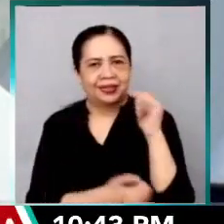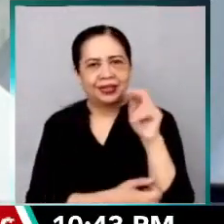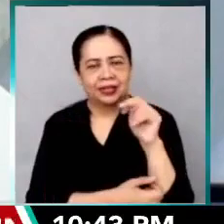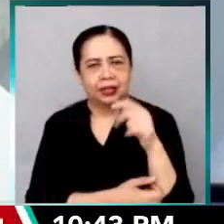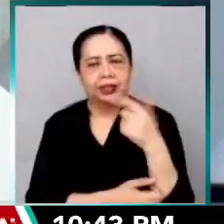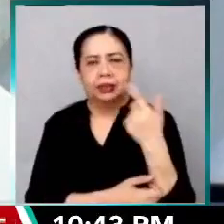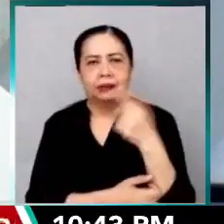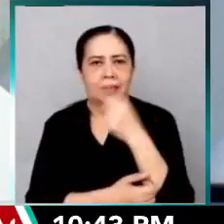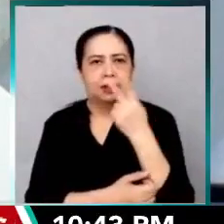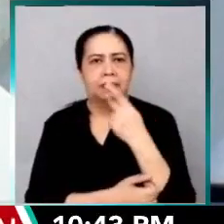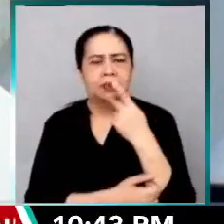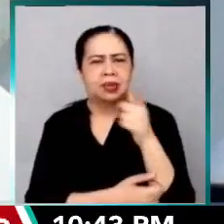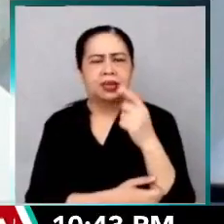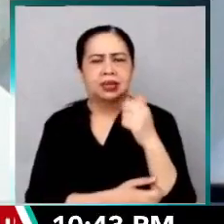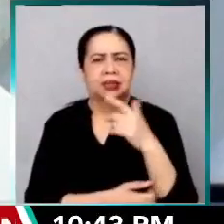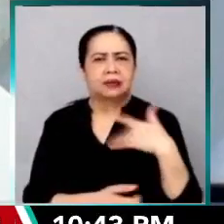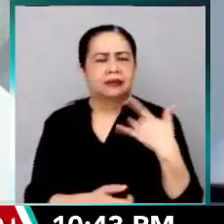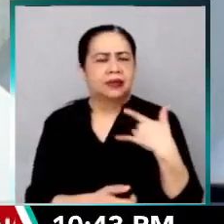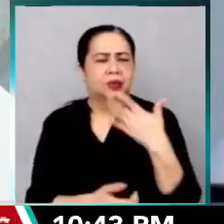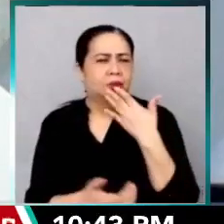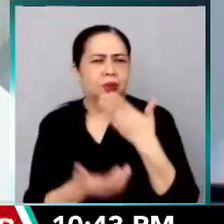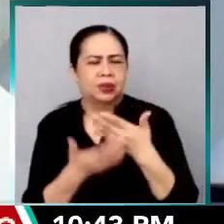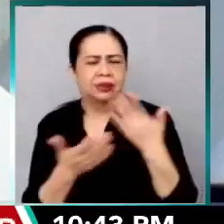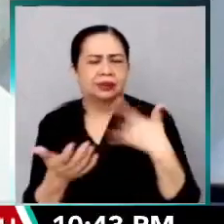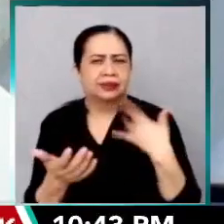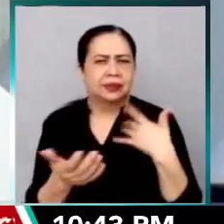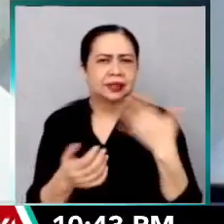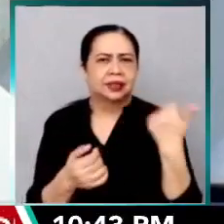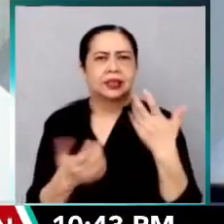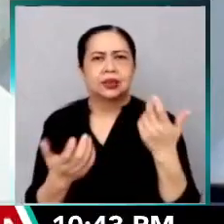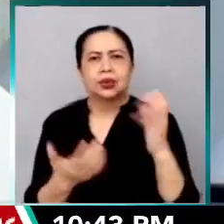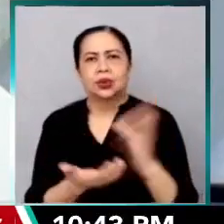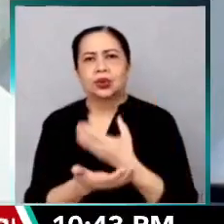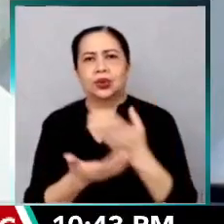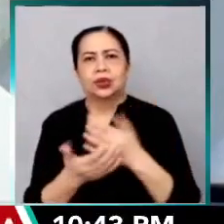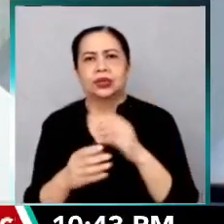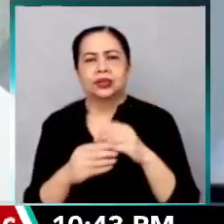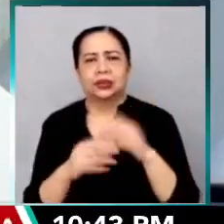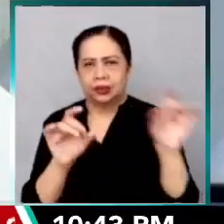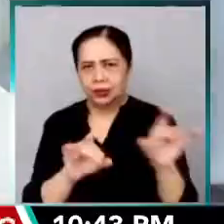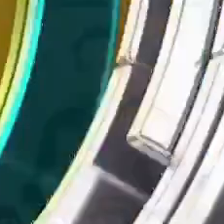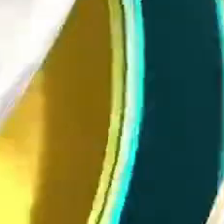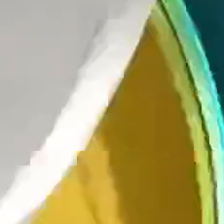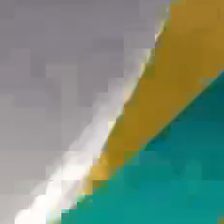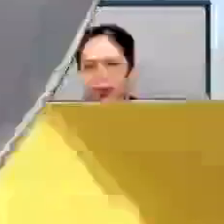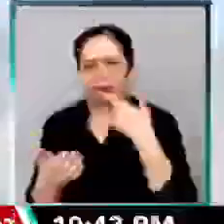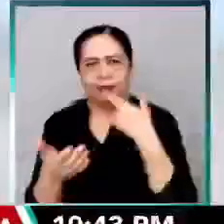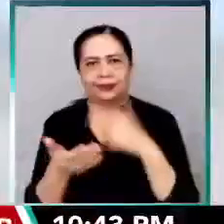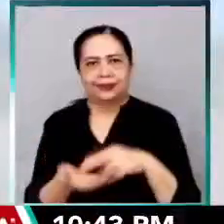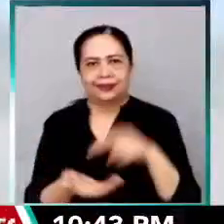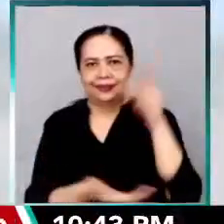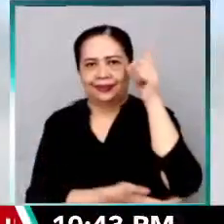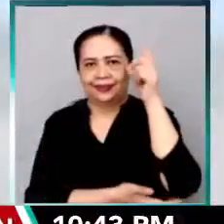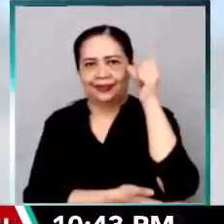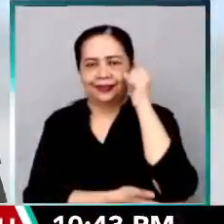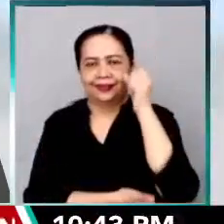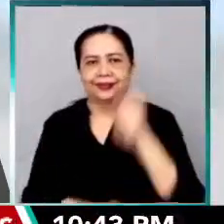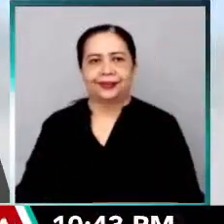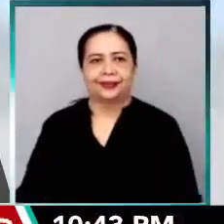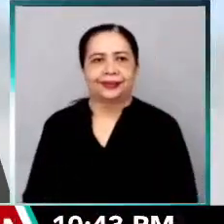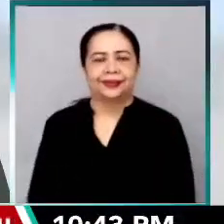matapos sumama ang pakiramdam sa concert sa Melbourne, Australia? May report si Lars Santiago.